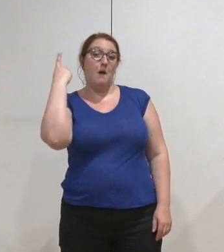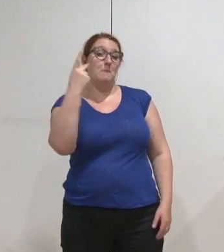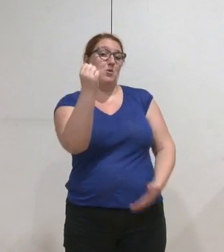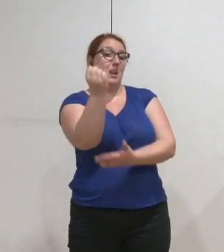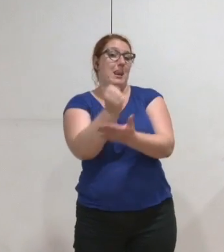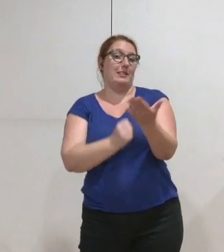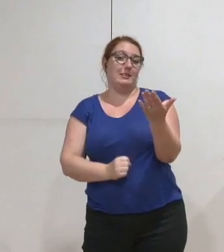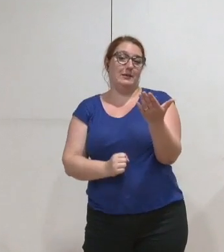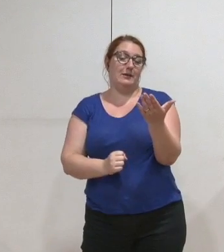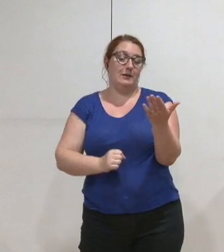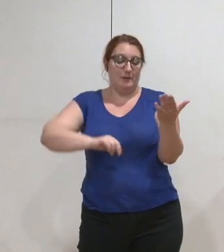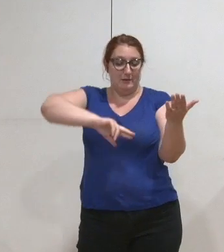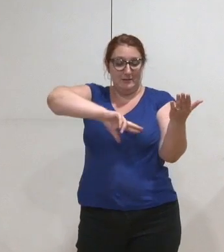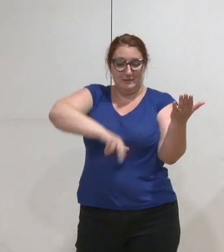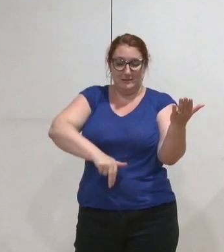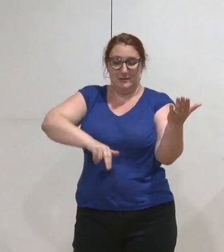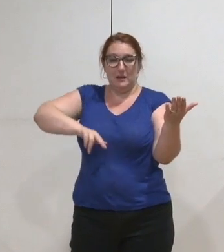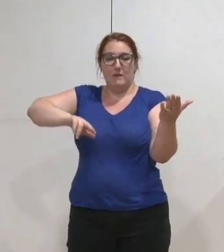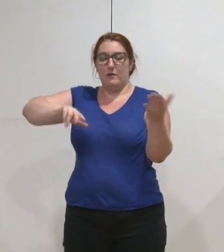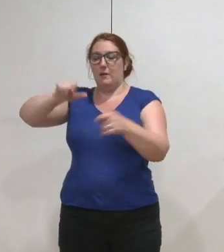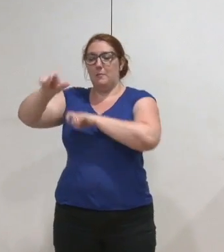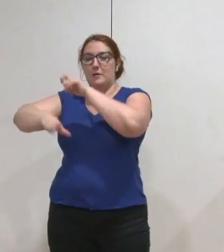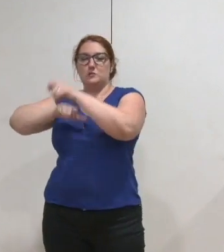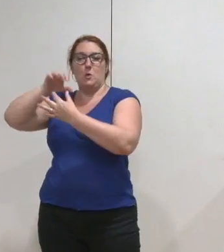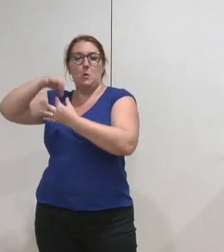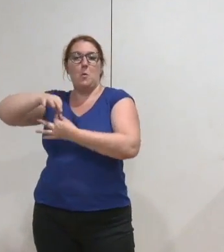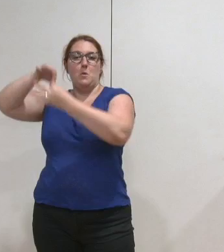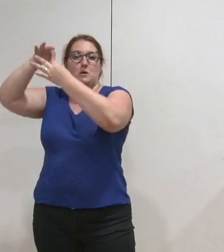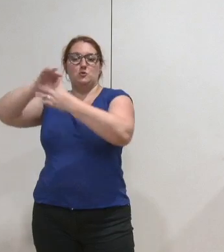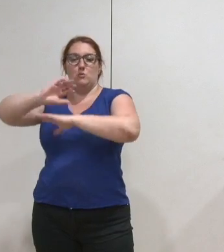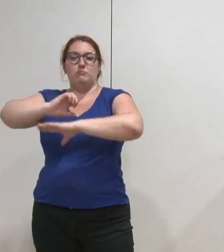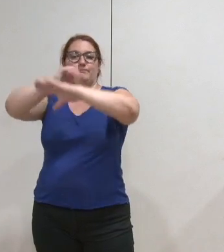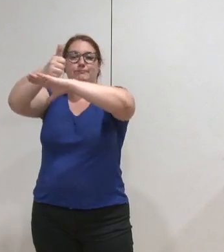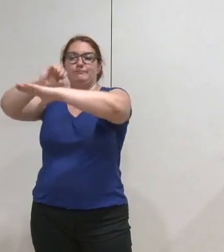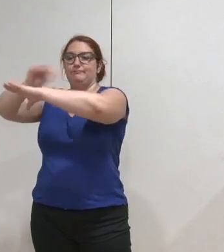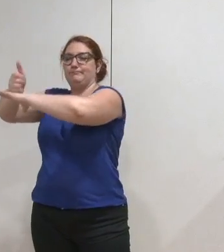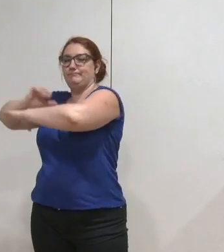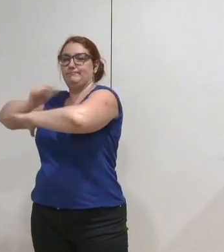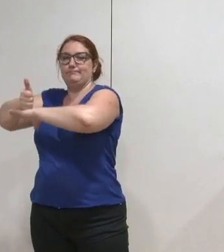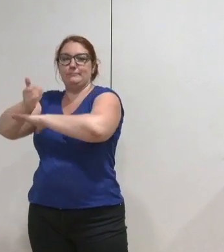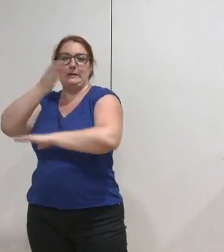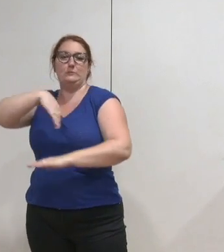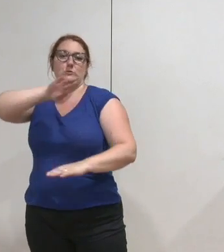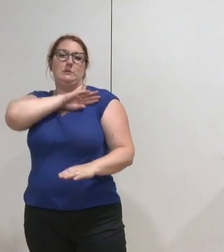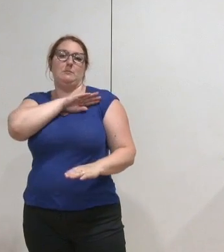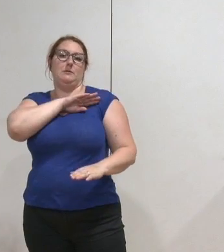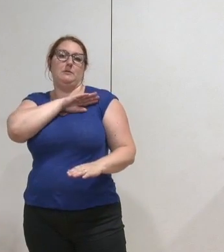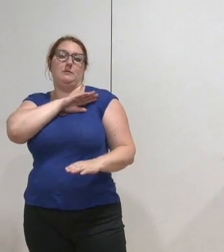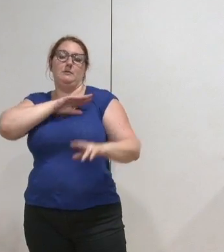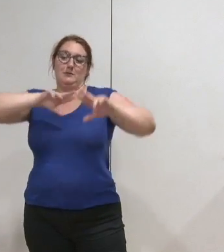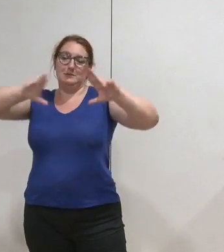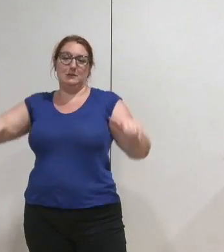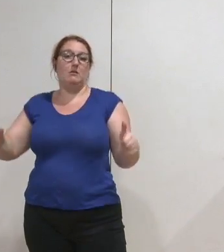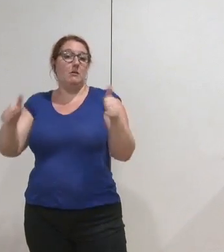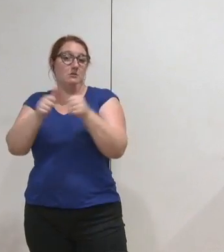avec les représentants du culte on comprend pourquoi eu ces